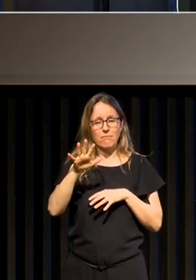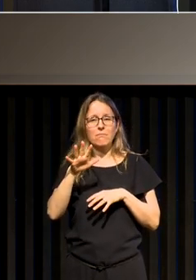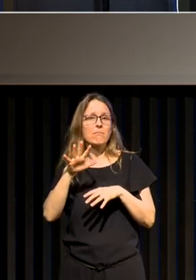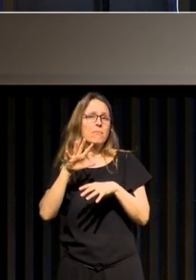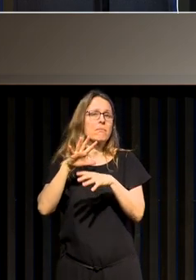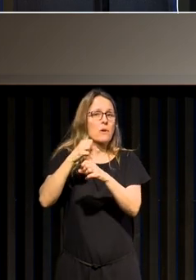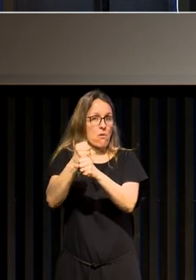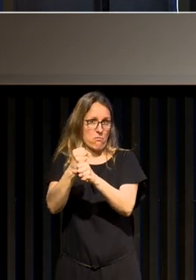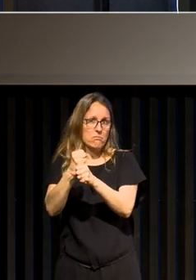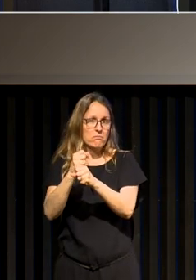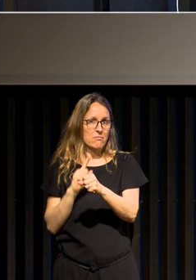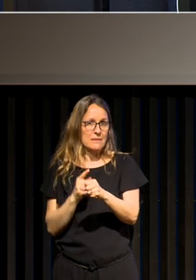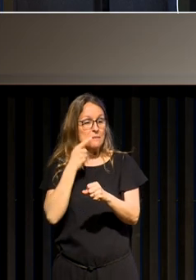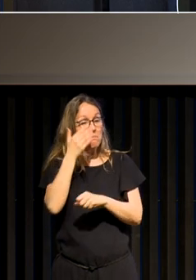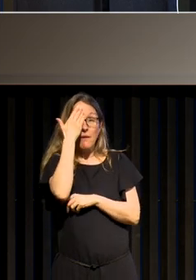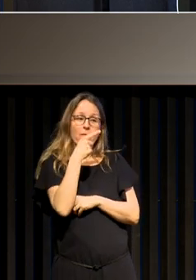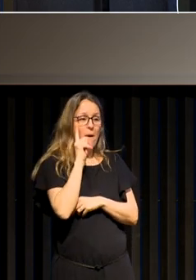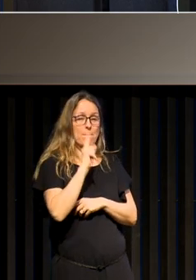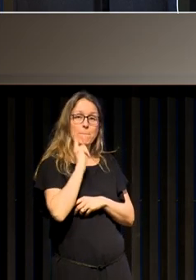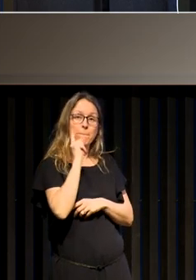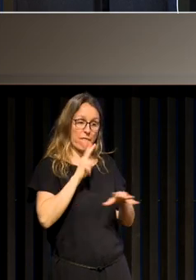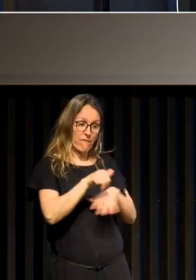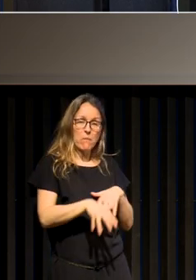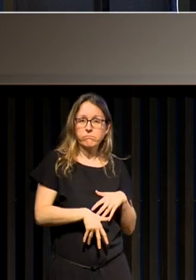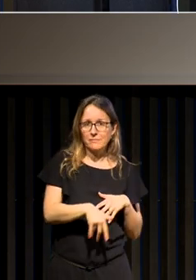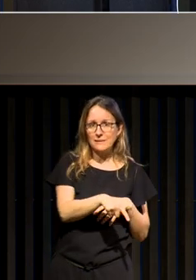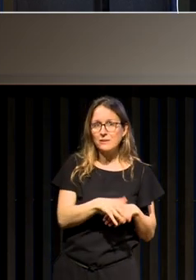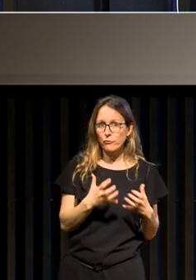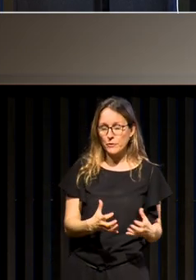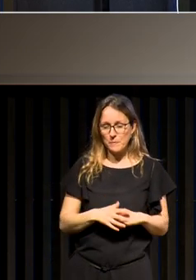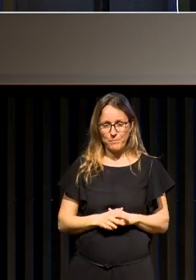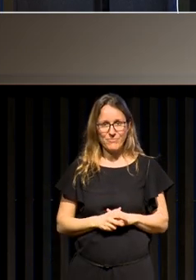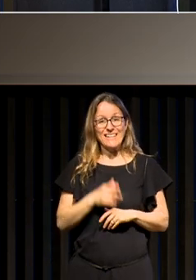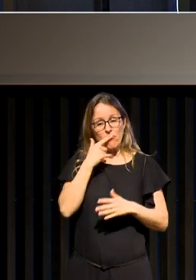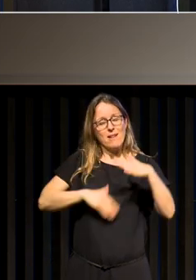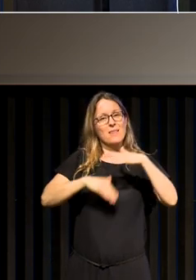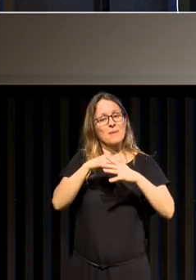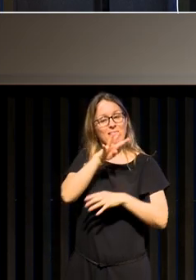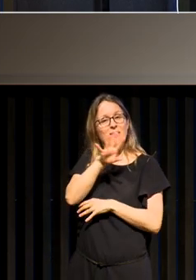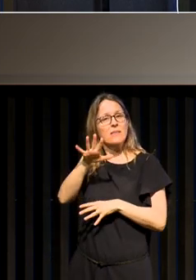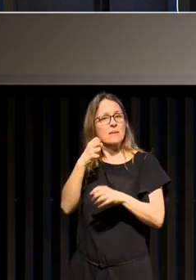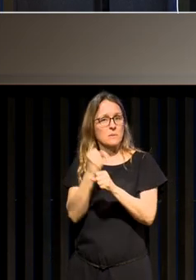vocation à porter à l'enfant. Donc, vous allez voir que cette limite de passer à 45 ans